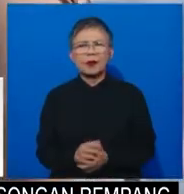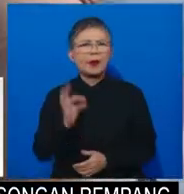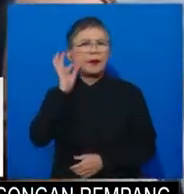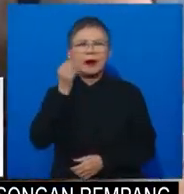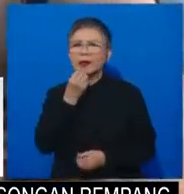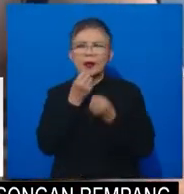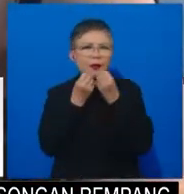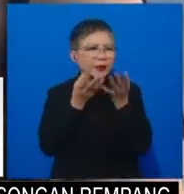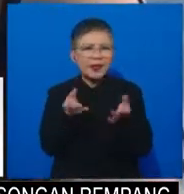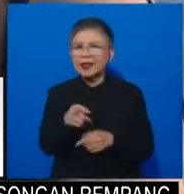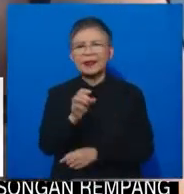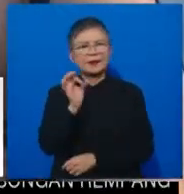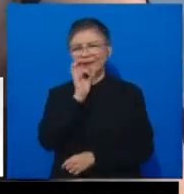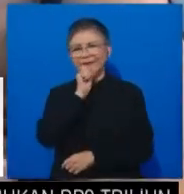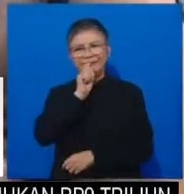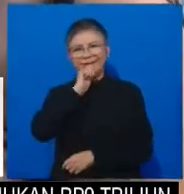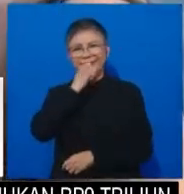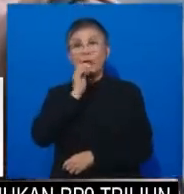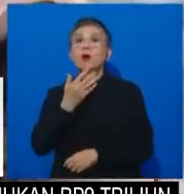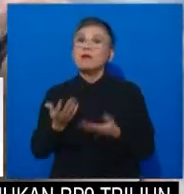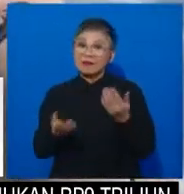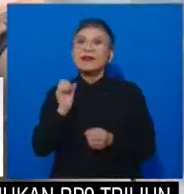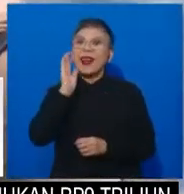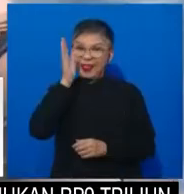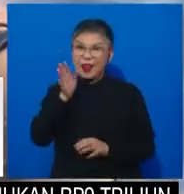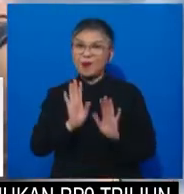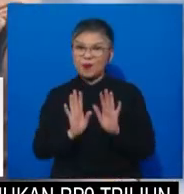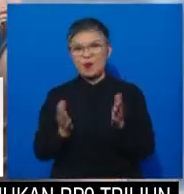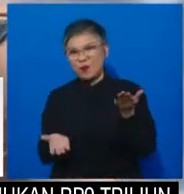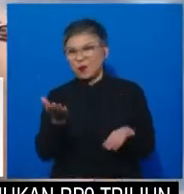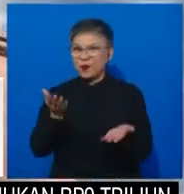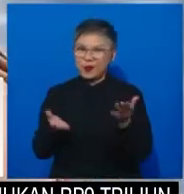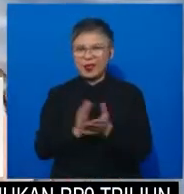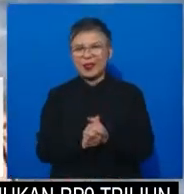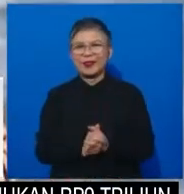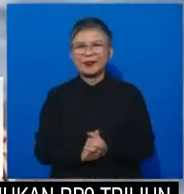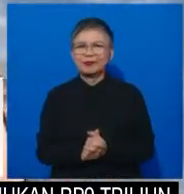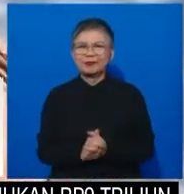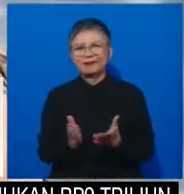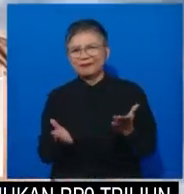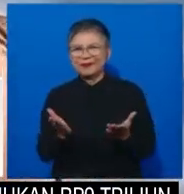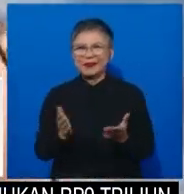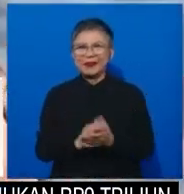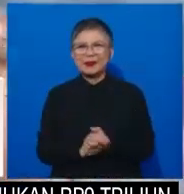saya explain sekarang ya, mungkin nanti setelah pemeriksaan baru aku bisa share ke teman-teman media semuanya.